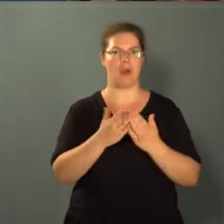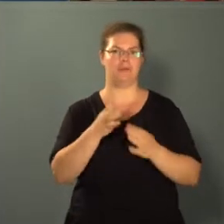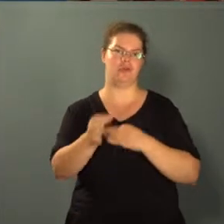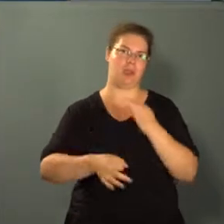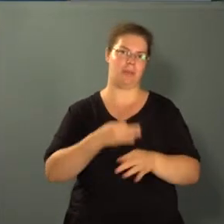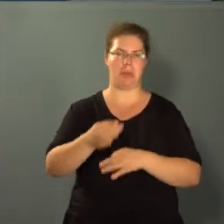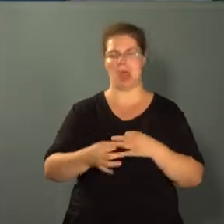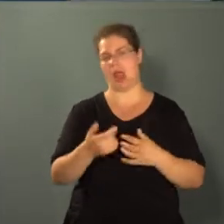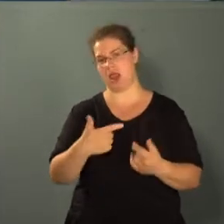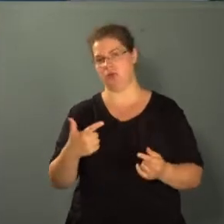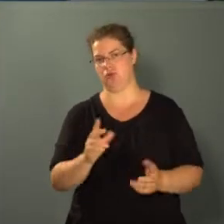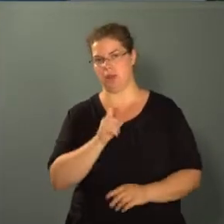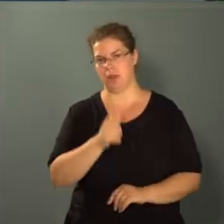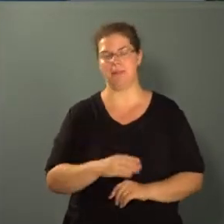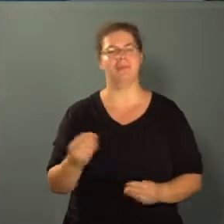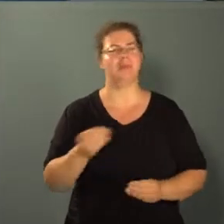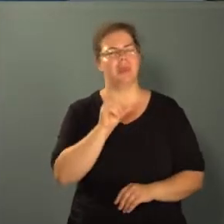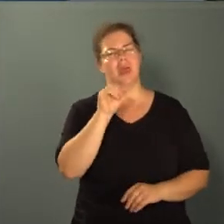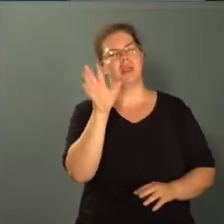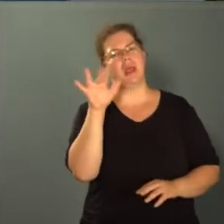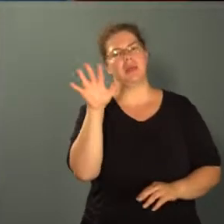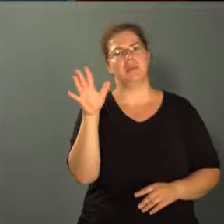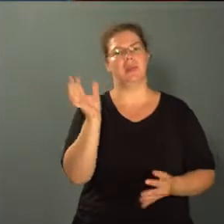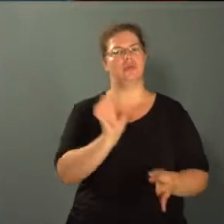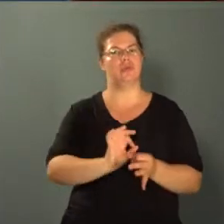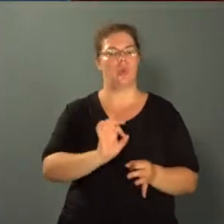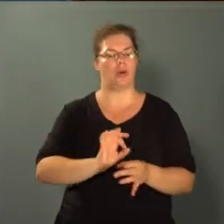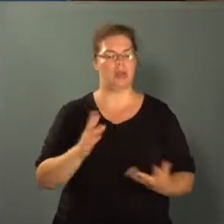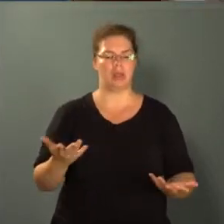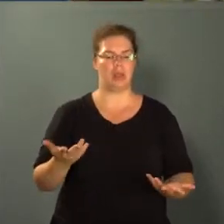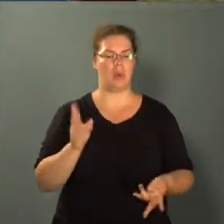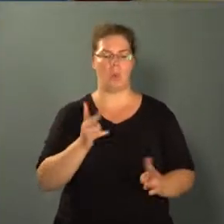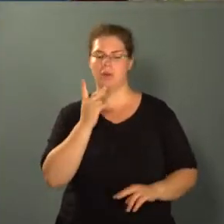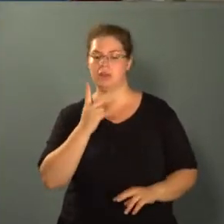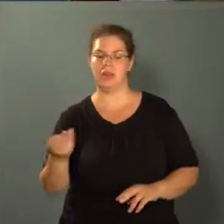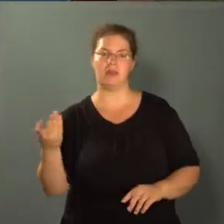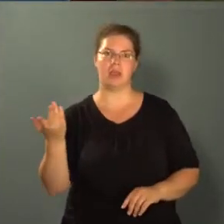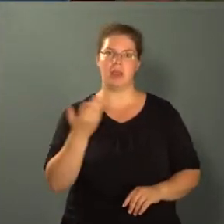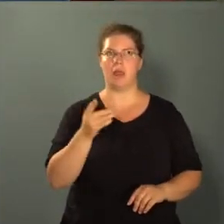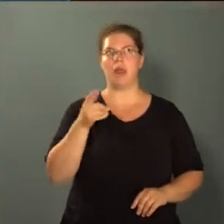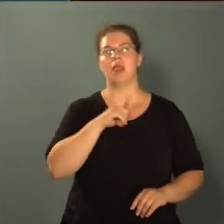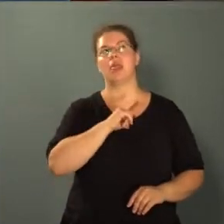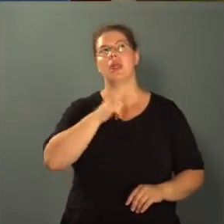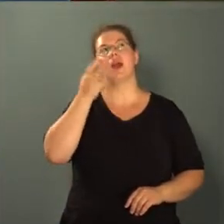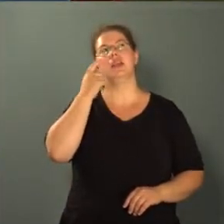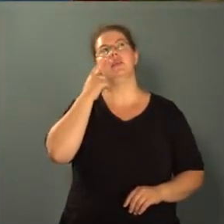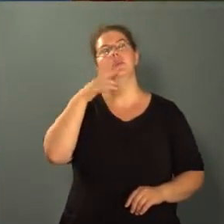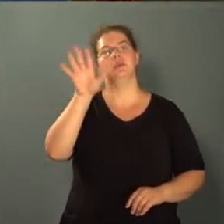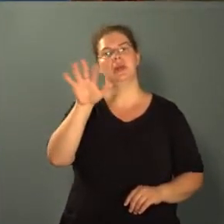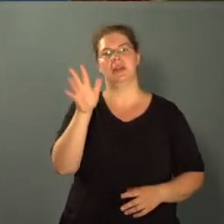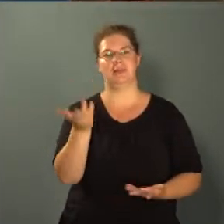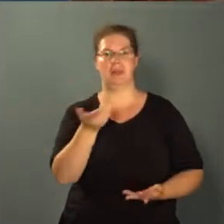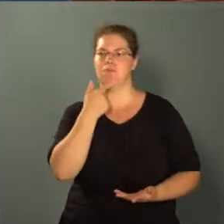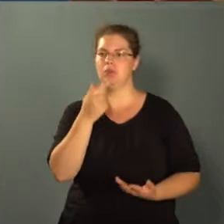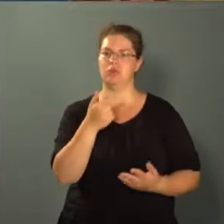könyvcserebere lehetőség lesz. És mi az elképzelés konkrétan, hogy néz ki, hogyha lelki szemeimmel elképzelem,